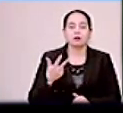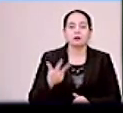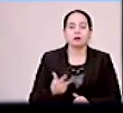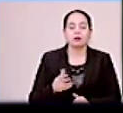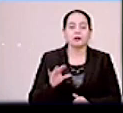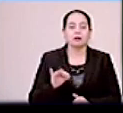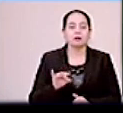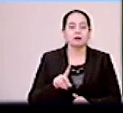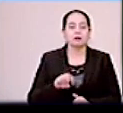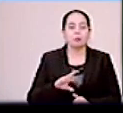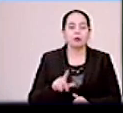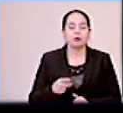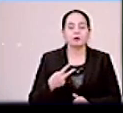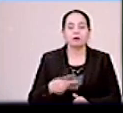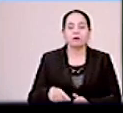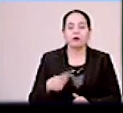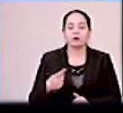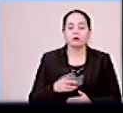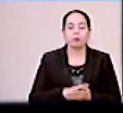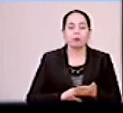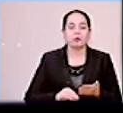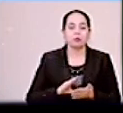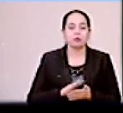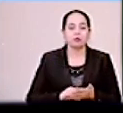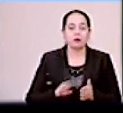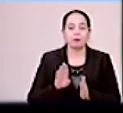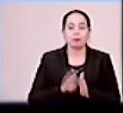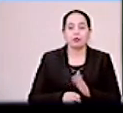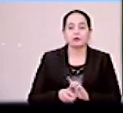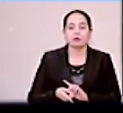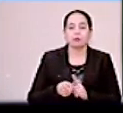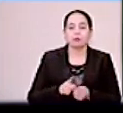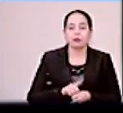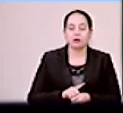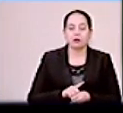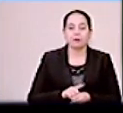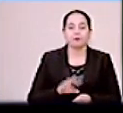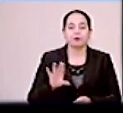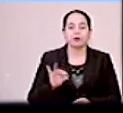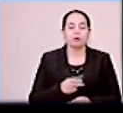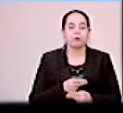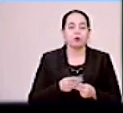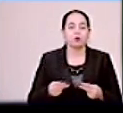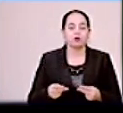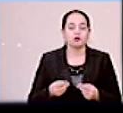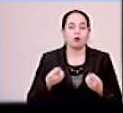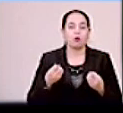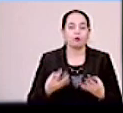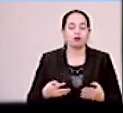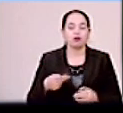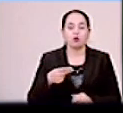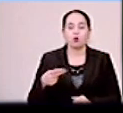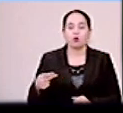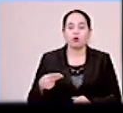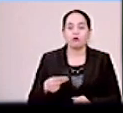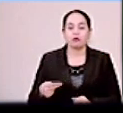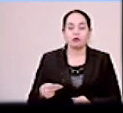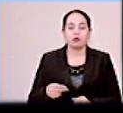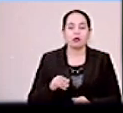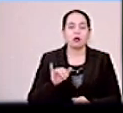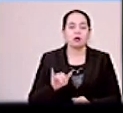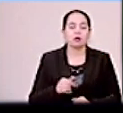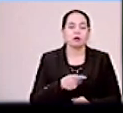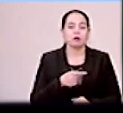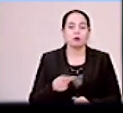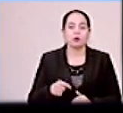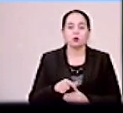и знаменатель 21 переписали без изменения. И получилось обычное уравнение. Y